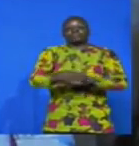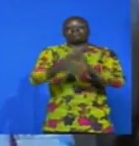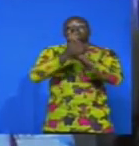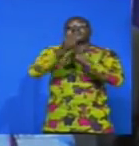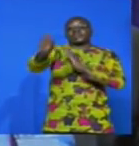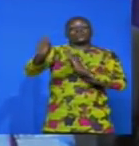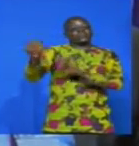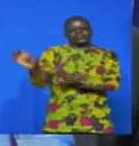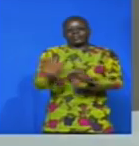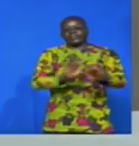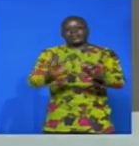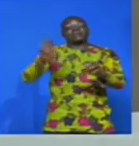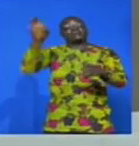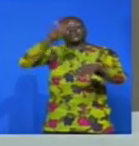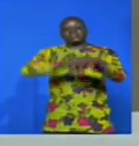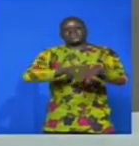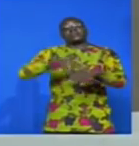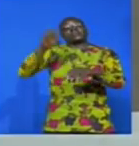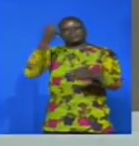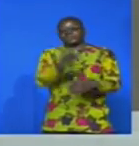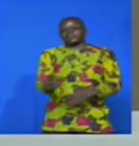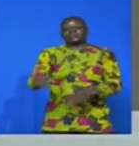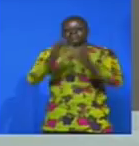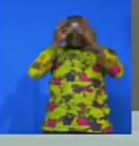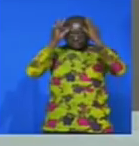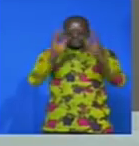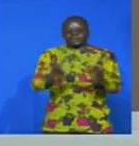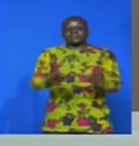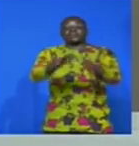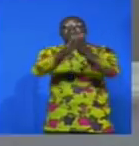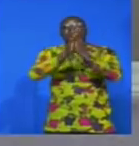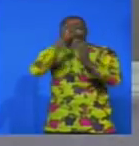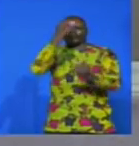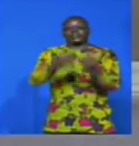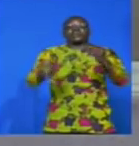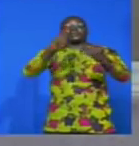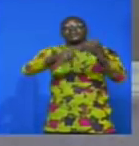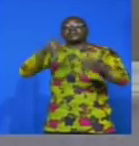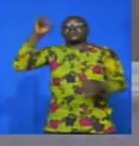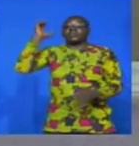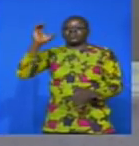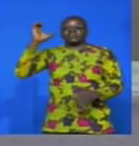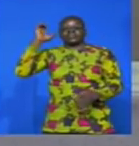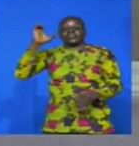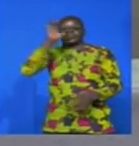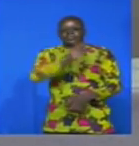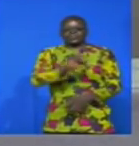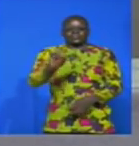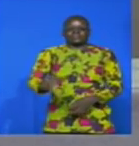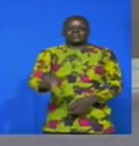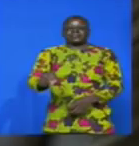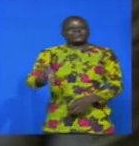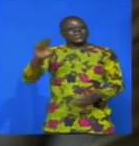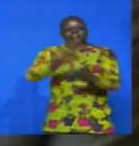évaluer l'état de mise en œuvre des décisions et recommandations issues de la dernière conférence de Ouagadougou. Les